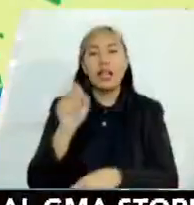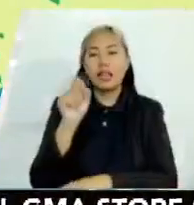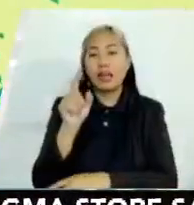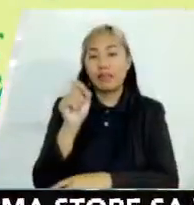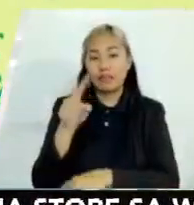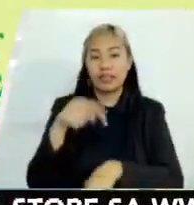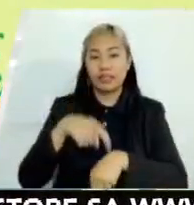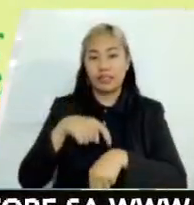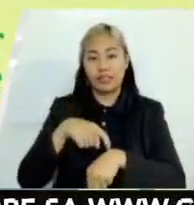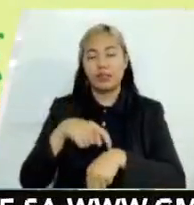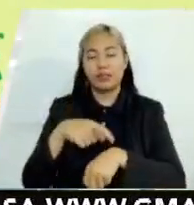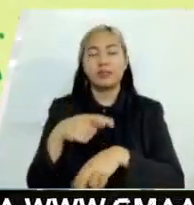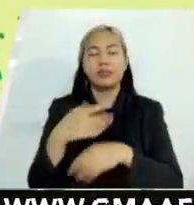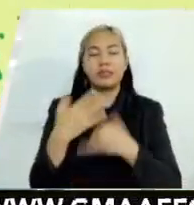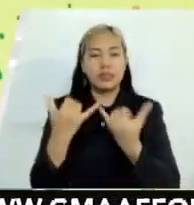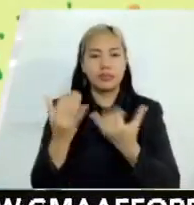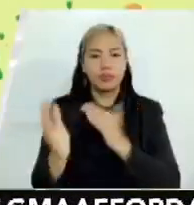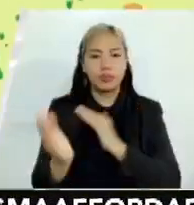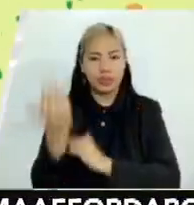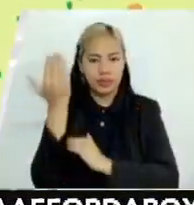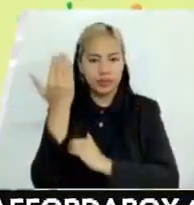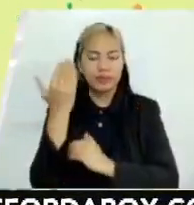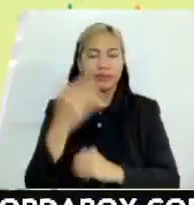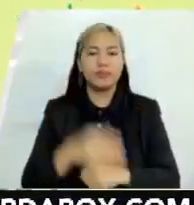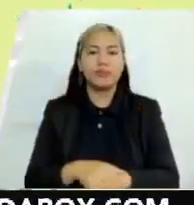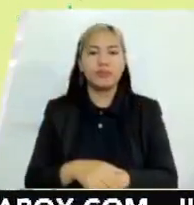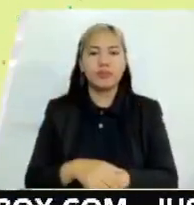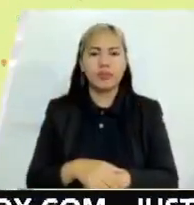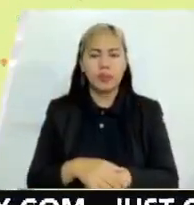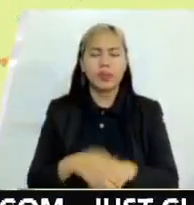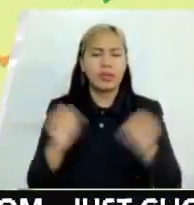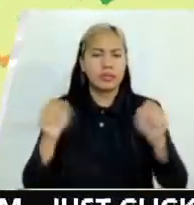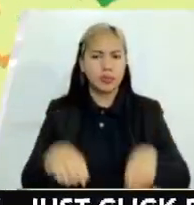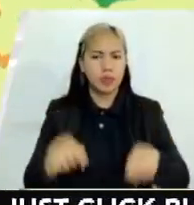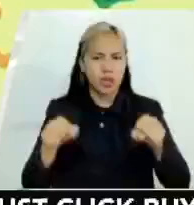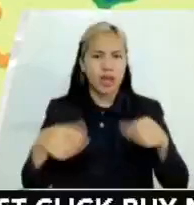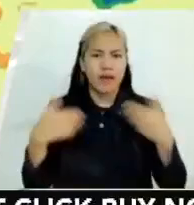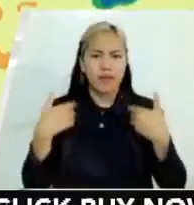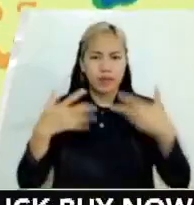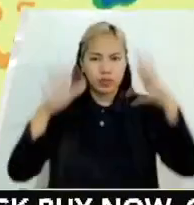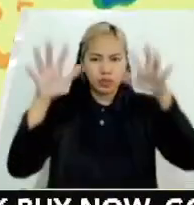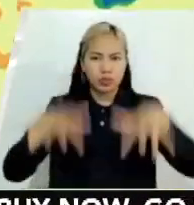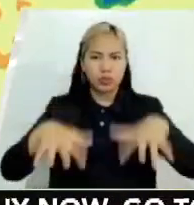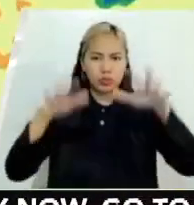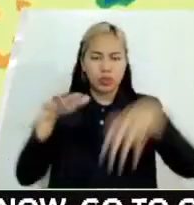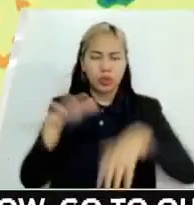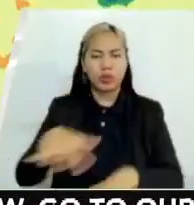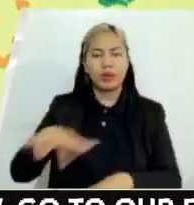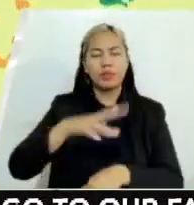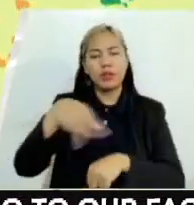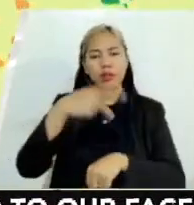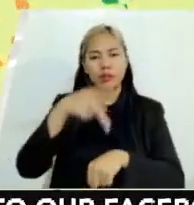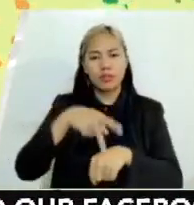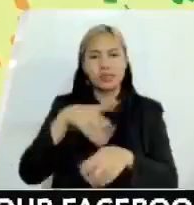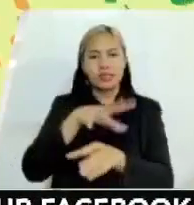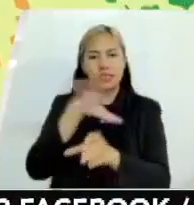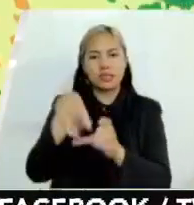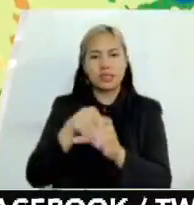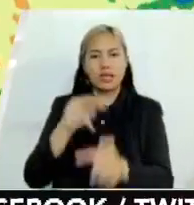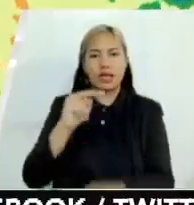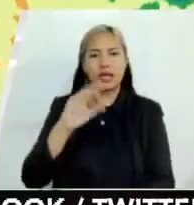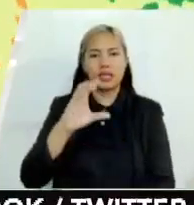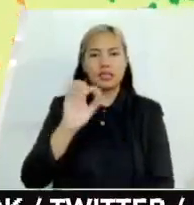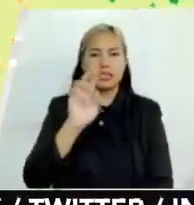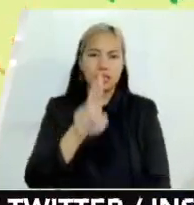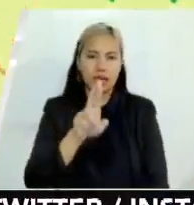ang tsansa ng ulan sa halos buong bansa kasama ang Metro Manila. Base yan sa rainfall forecast ng Metro Weather. Posible